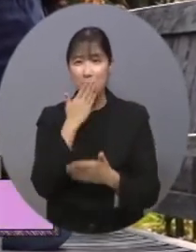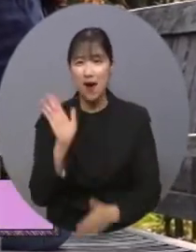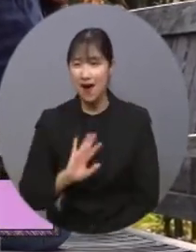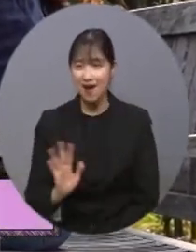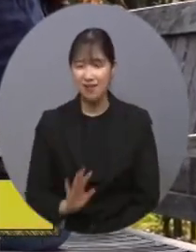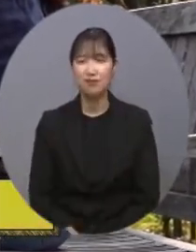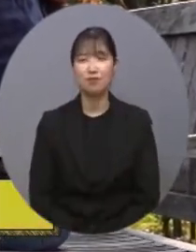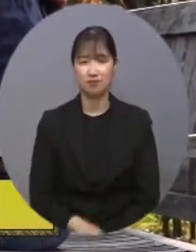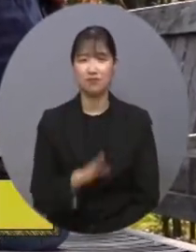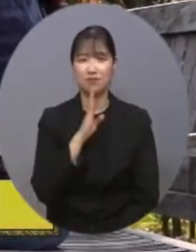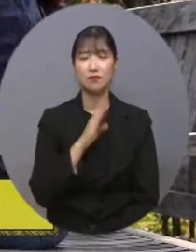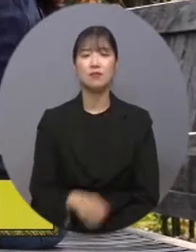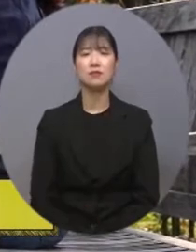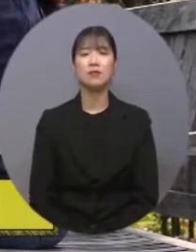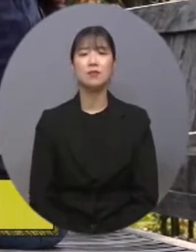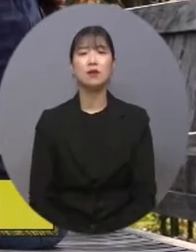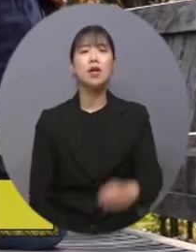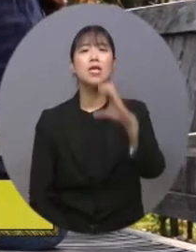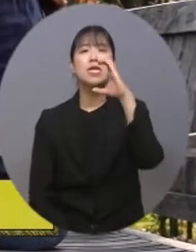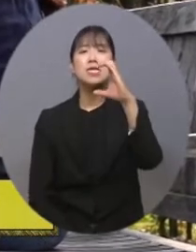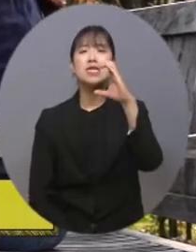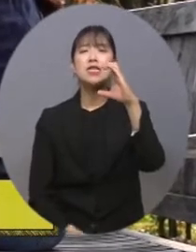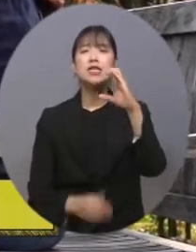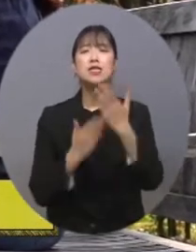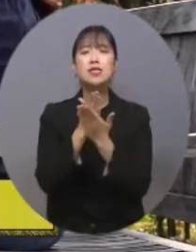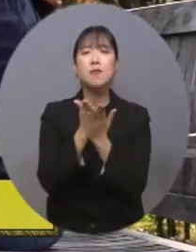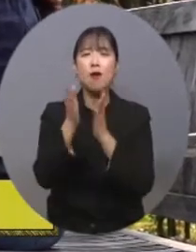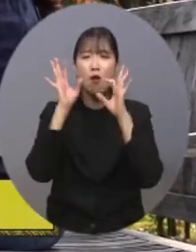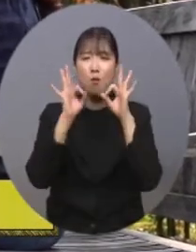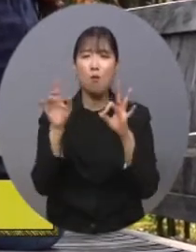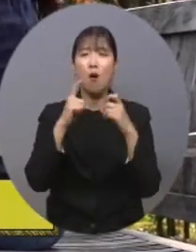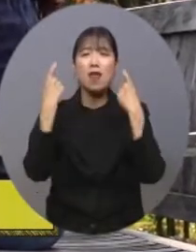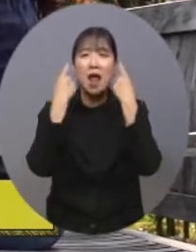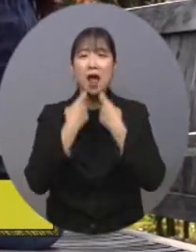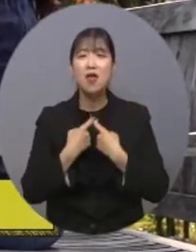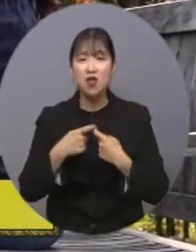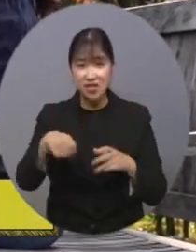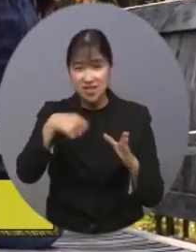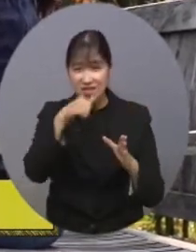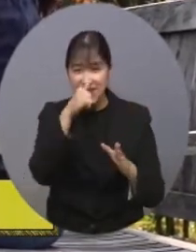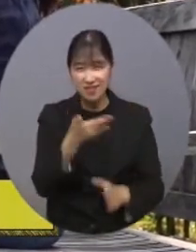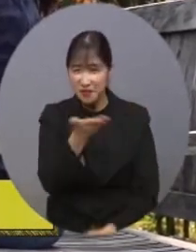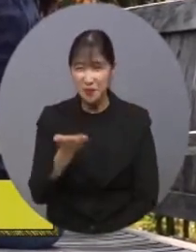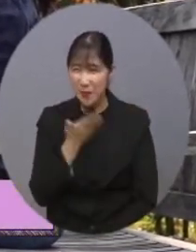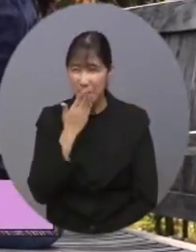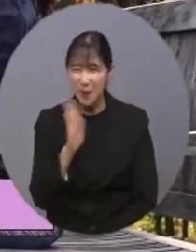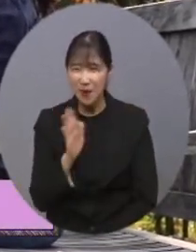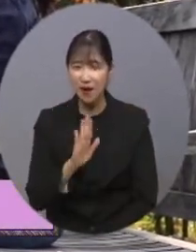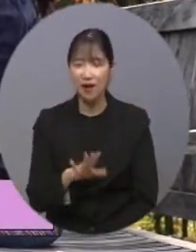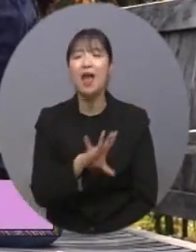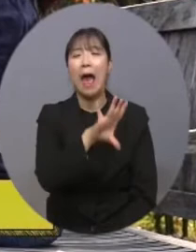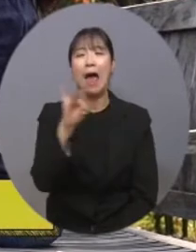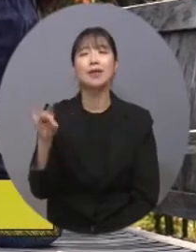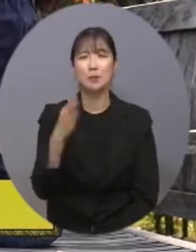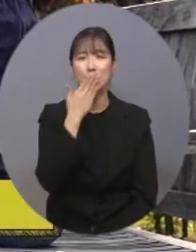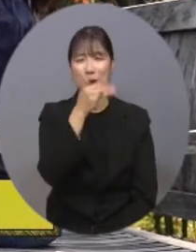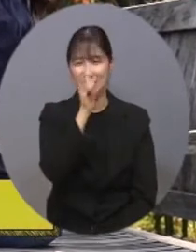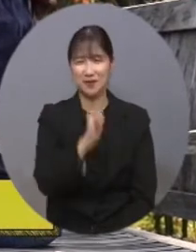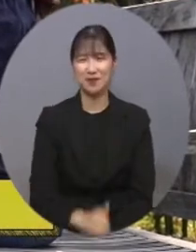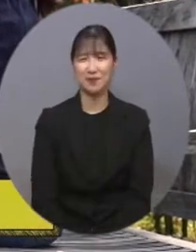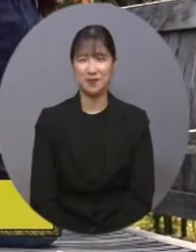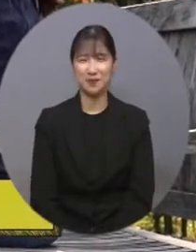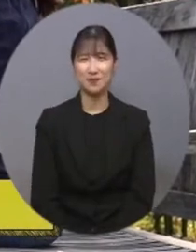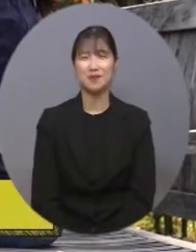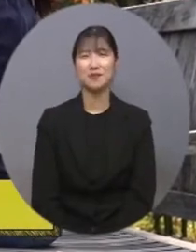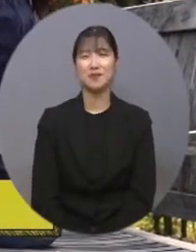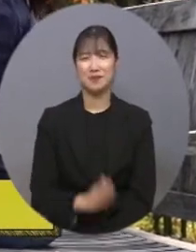않으시고. 네. 아 그리고 C 메뉴 중에 다이어트식도 있던데 네. 그런 건 잘 안 드시는 거세요? 가끔 먹어요. 아 가끔 드시는